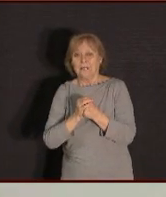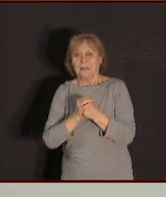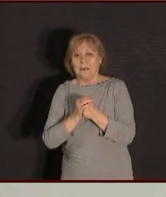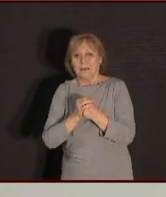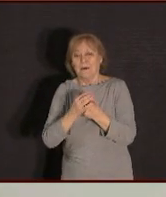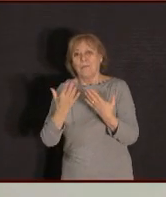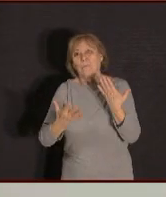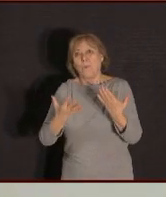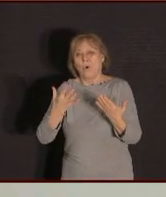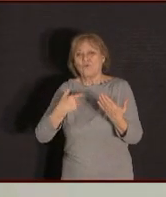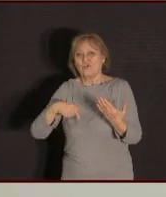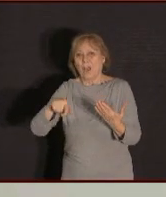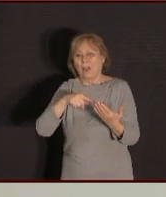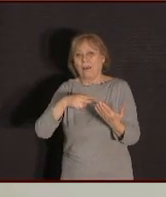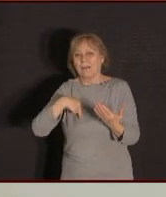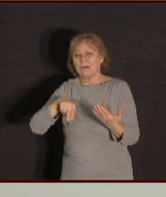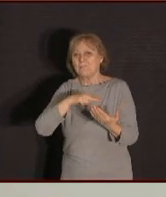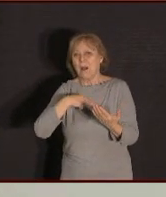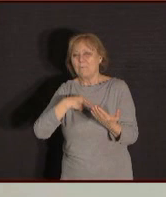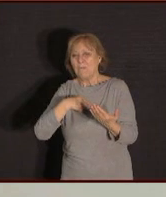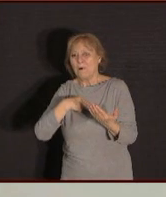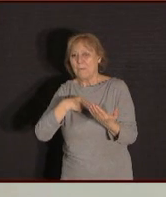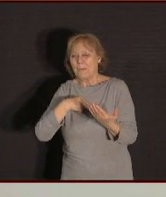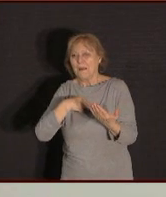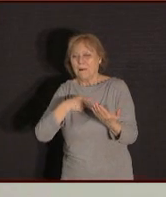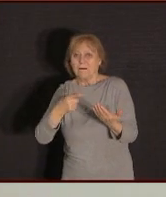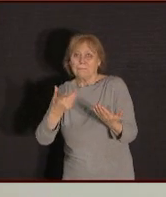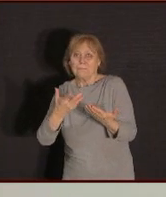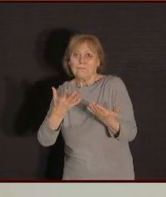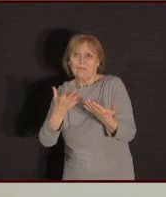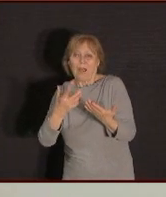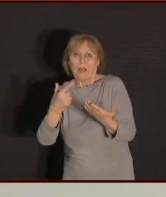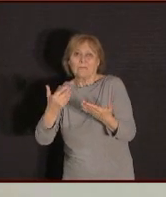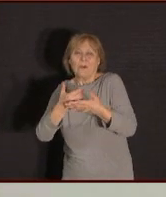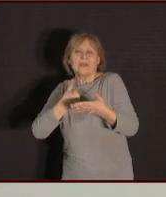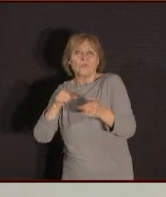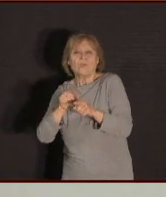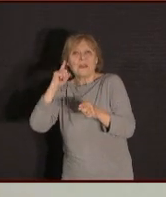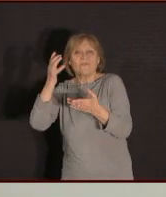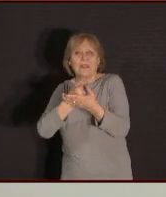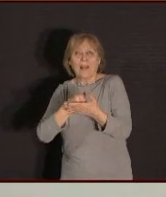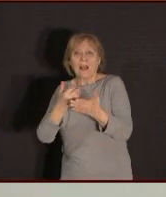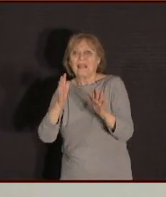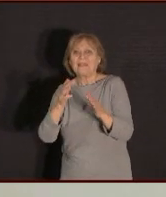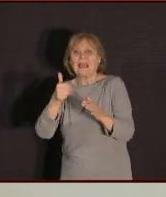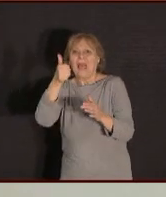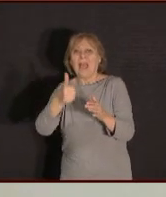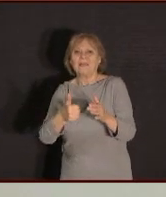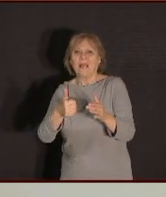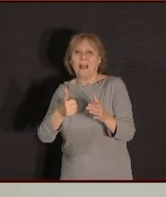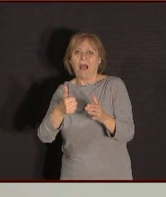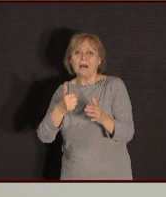Mogoče imamo, recimo jaz sem, da mi je bilo to nekaj novega, ko sem zvedla, da ni nekega